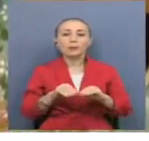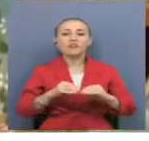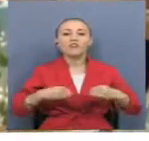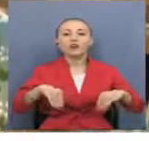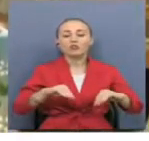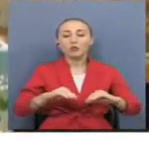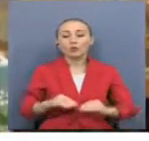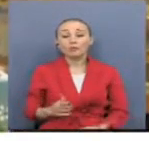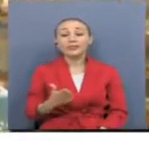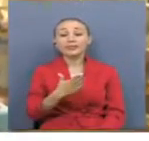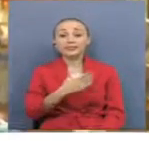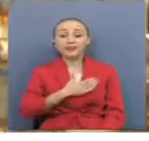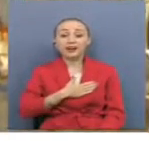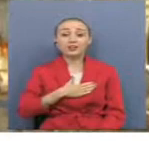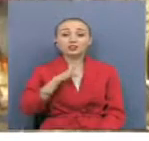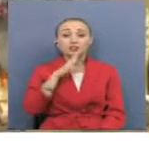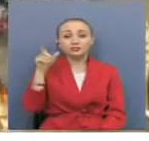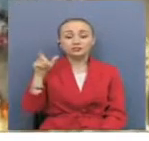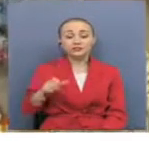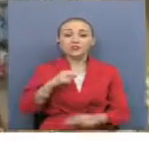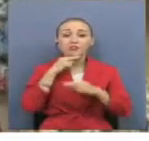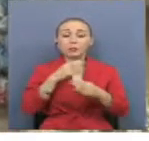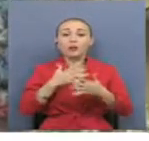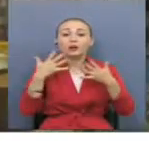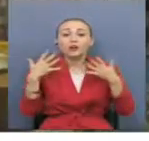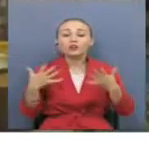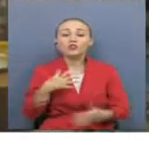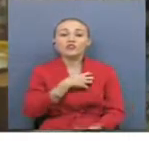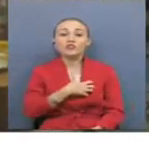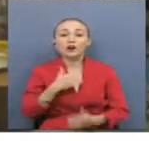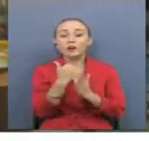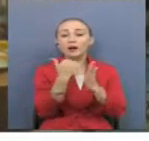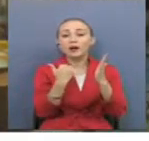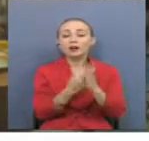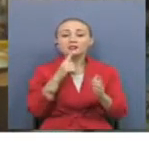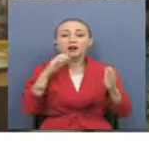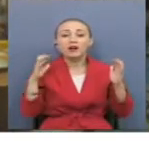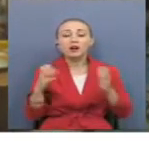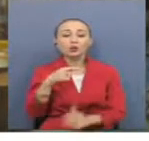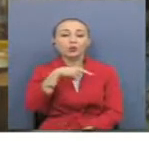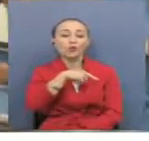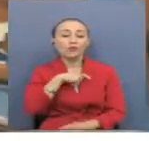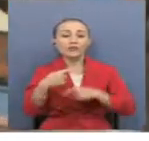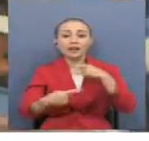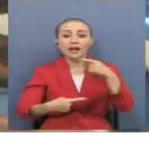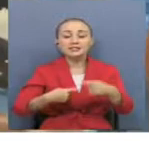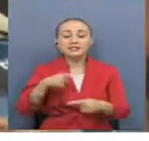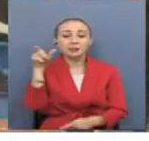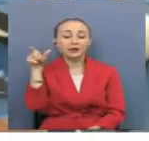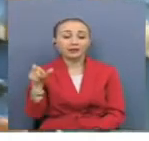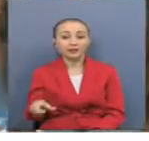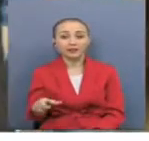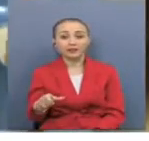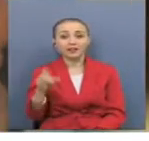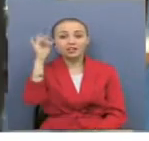елбасының бағдарламасындағы ұлттық рухани мұраны сақтаудағы маңыздылығына назар аударады. Республикалық көрмелер мен байқаулардың жүлдегері Вера